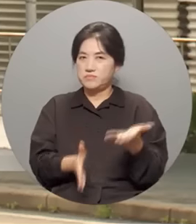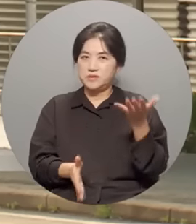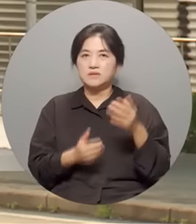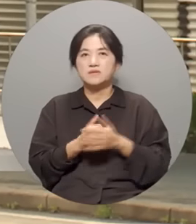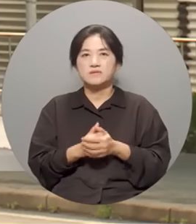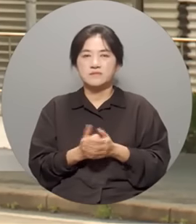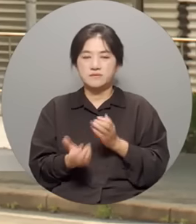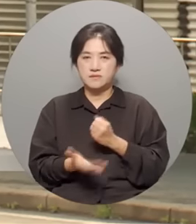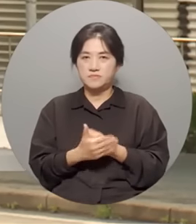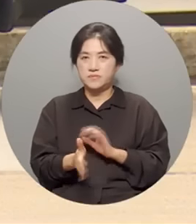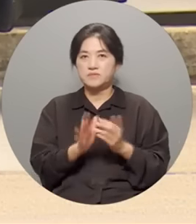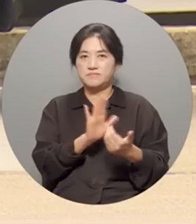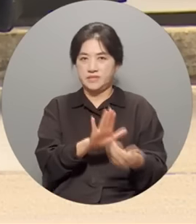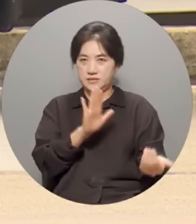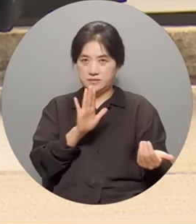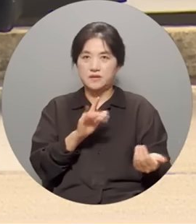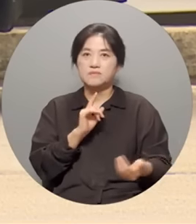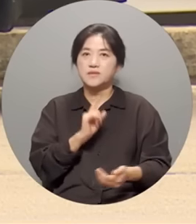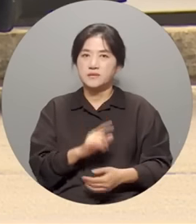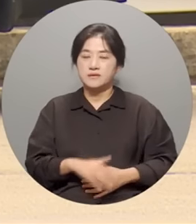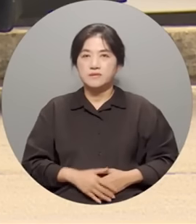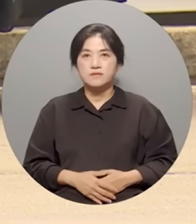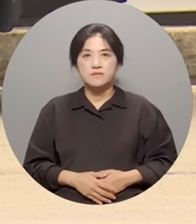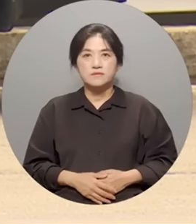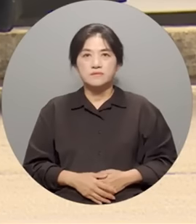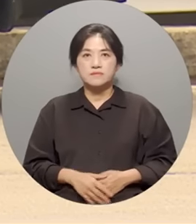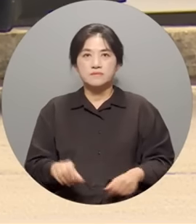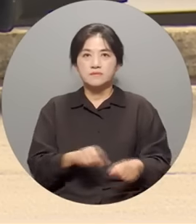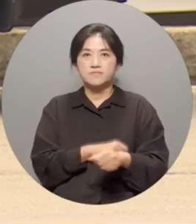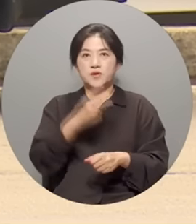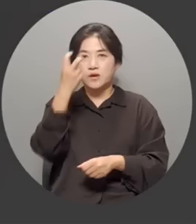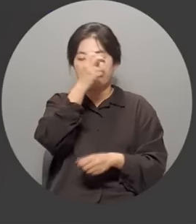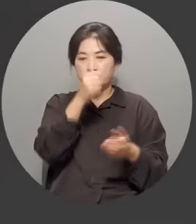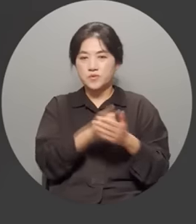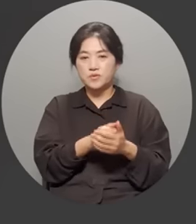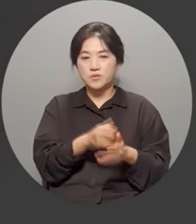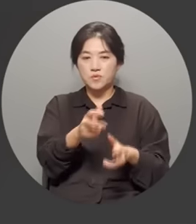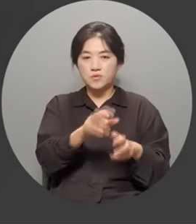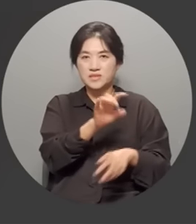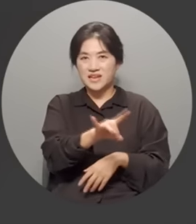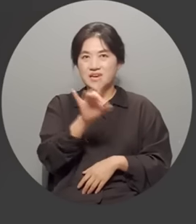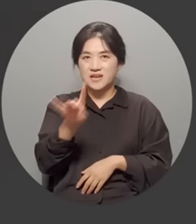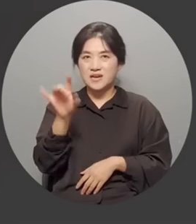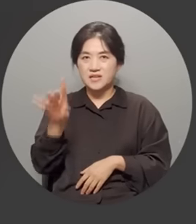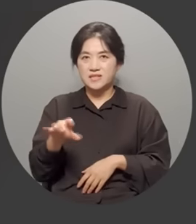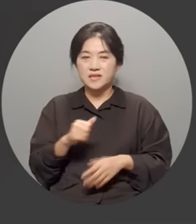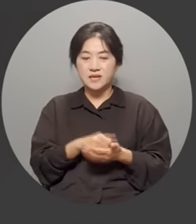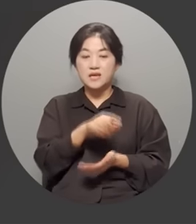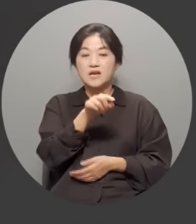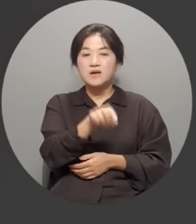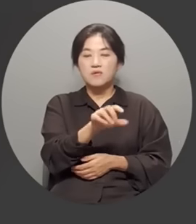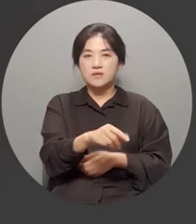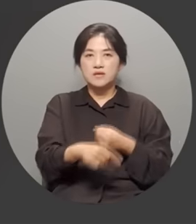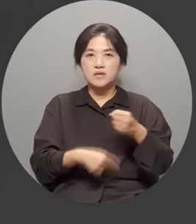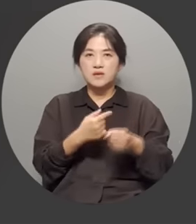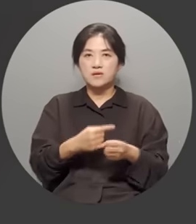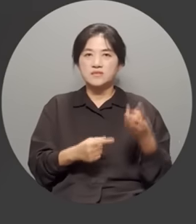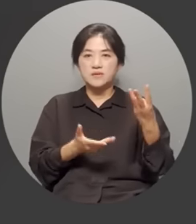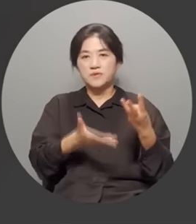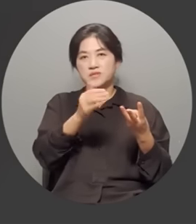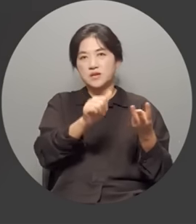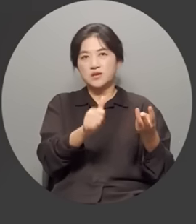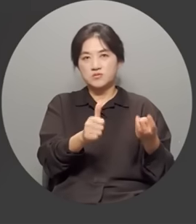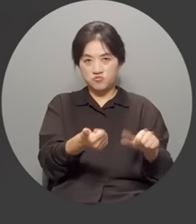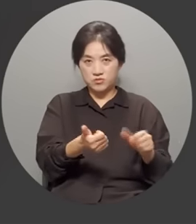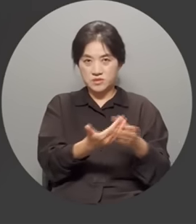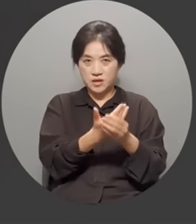이유로 이를 거절한 것으로 알려졌습니다. 특별감독은 개별 공장 단위로 적용돼 한 공장에서 1년에 3명의 노동자가